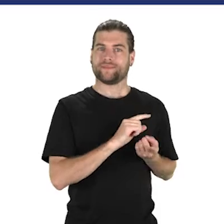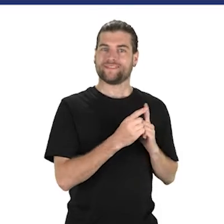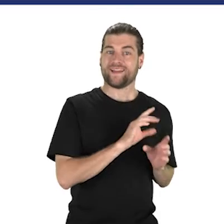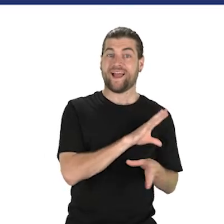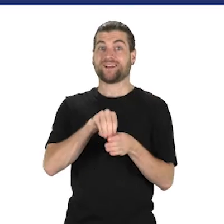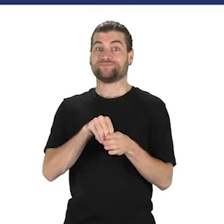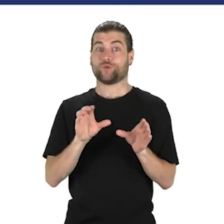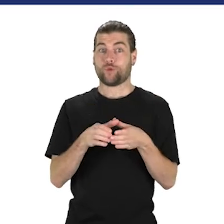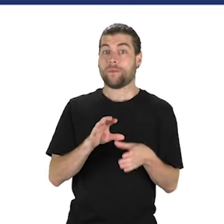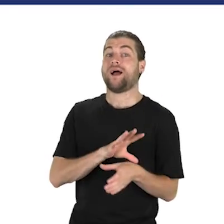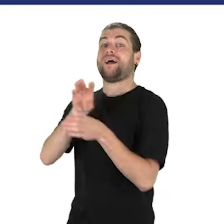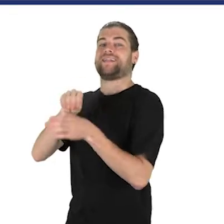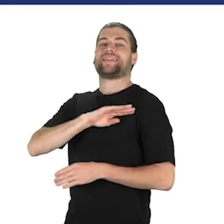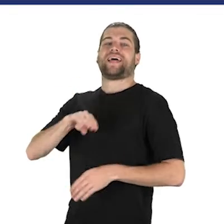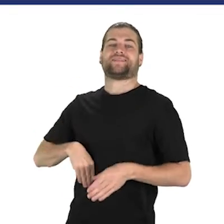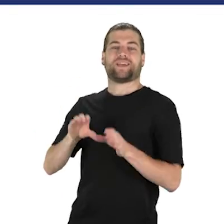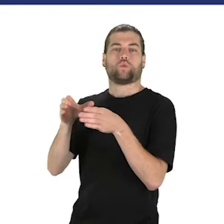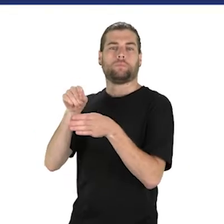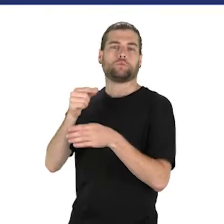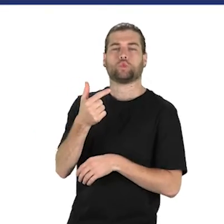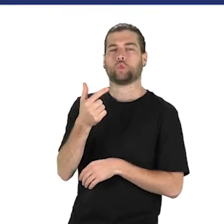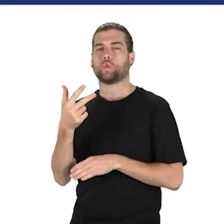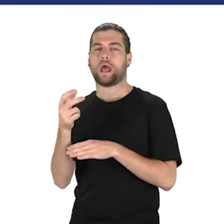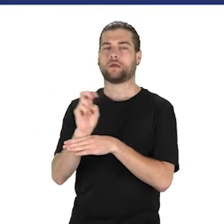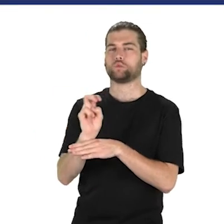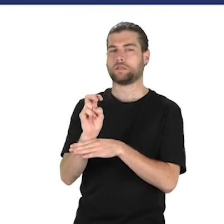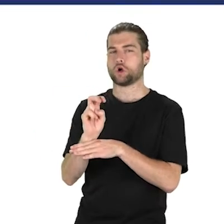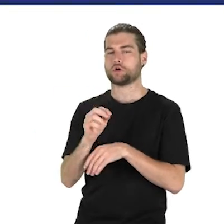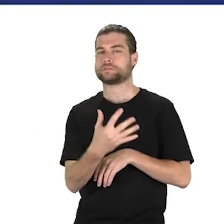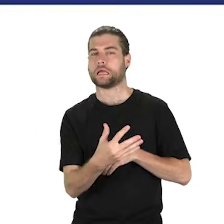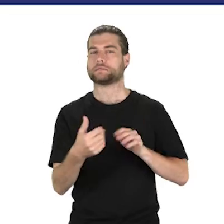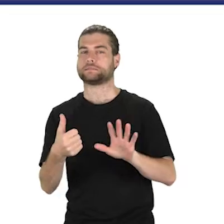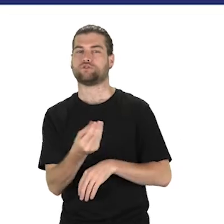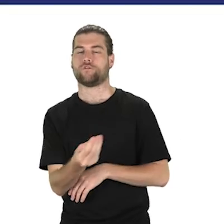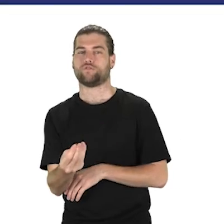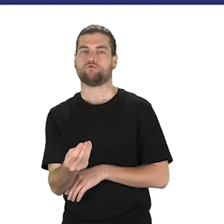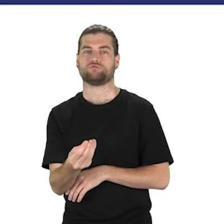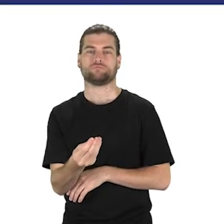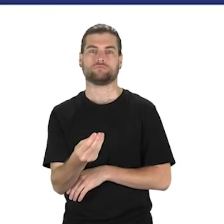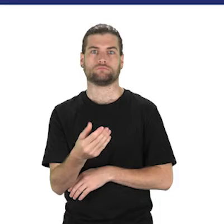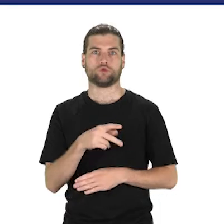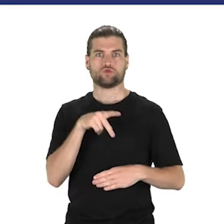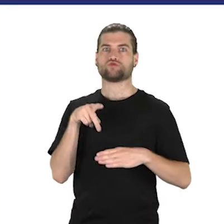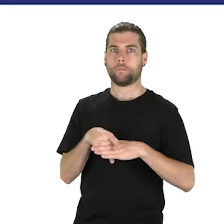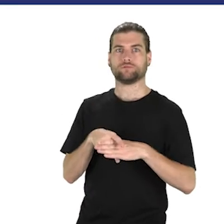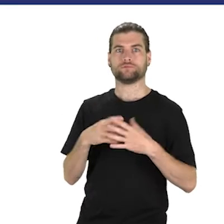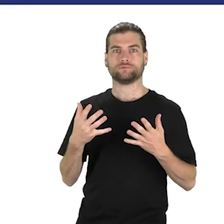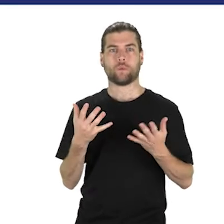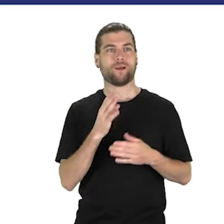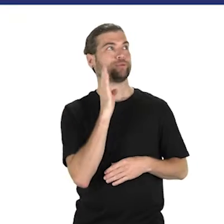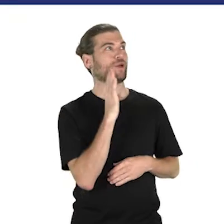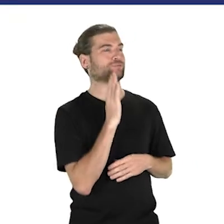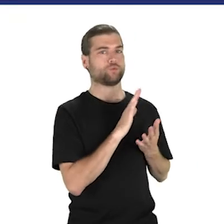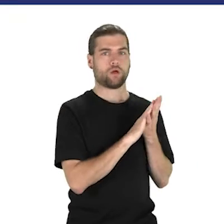d'autonomie, donc ils passent à l'autre groupe, jusqu'au dernier groupe où il y a 2 voire 3 éducateurs pour 5, 6 gamins. Donc déjà, on commence un peu